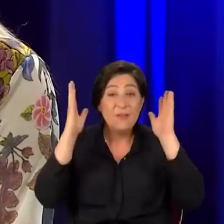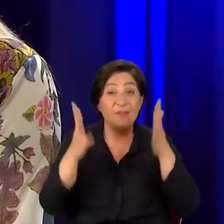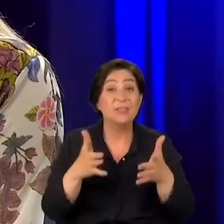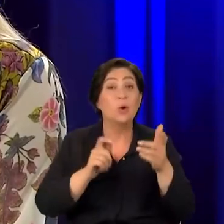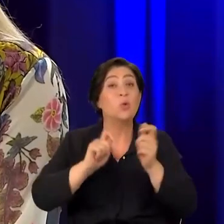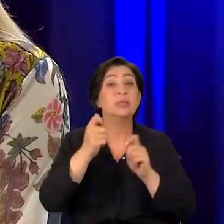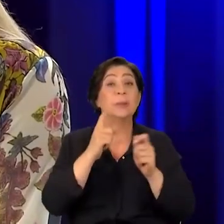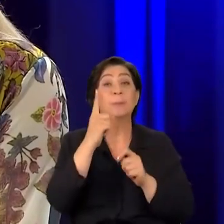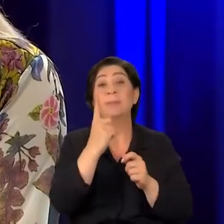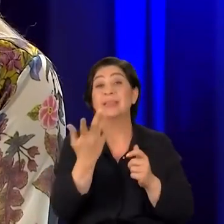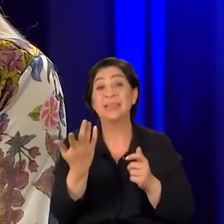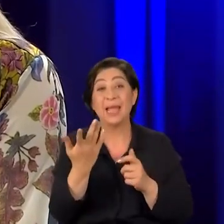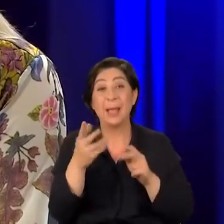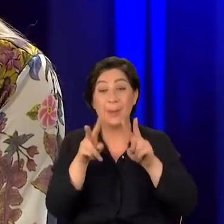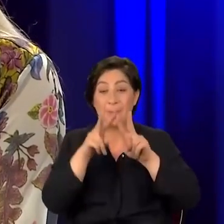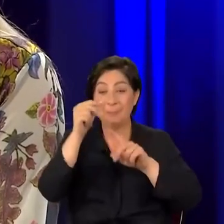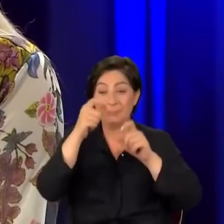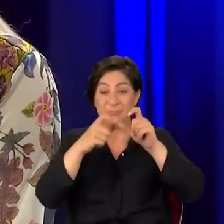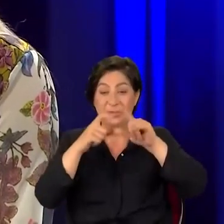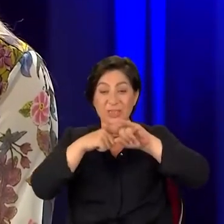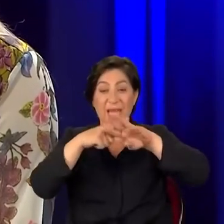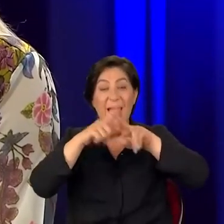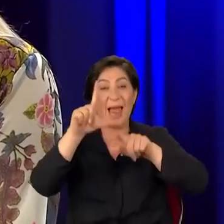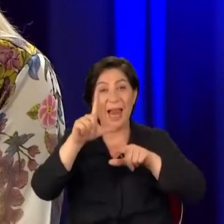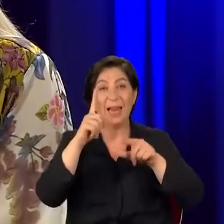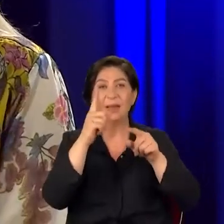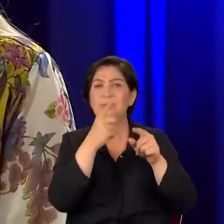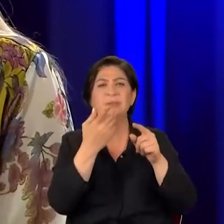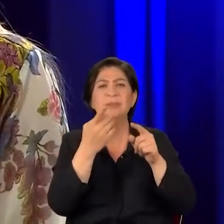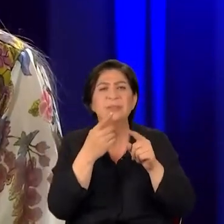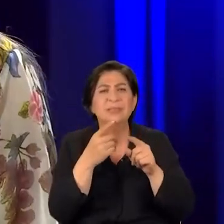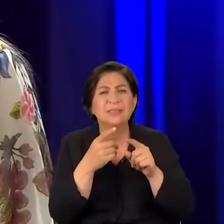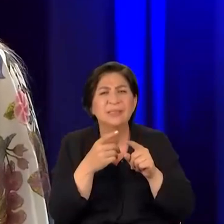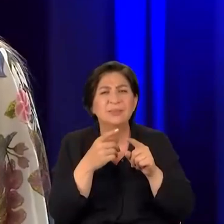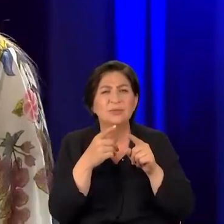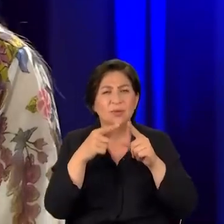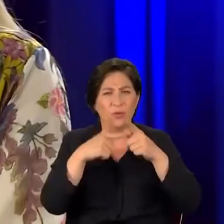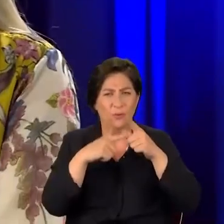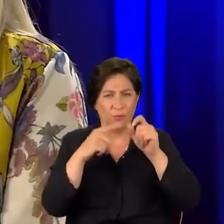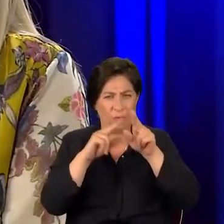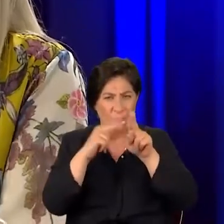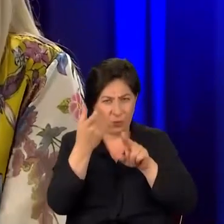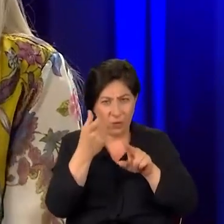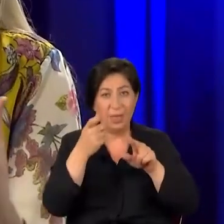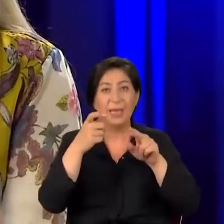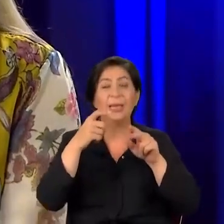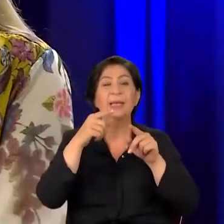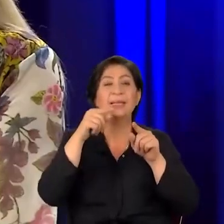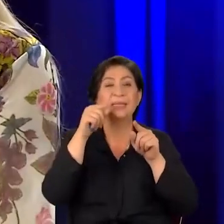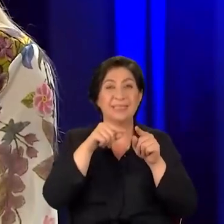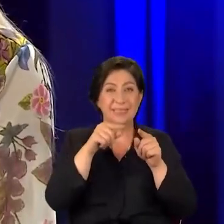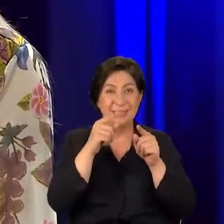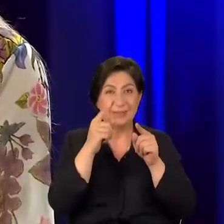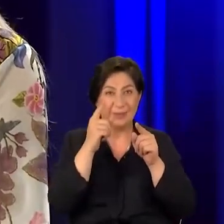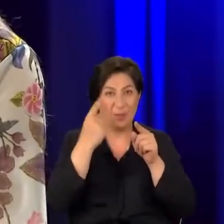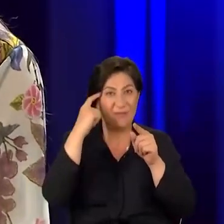kullanılan senaryolardan bir tanesi Michel Foucault'un o panoptikan toplumu dediğim şey. Bir daha söyleyiniz. Michel Foucault bugün Jeremy Bentham'dan devşirdiği